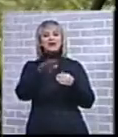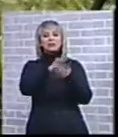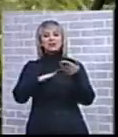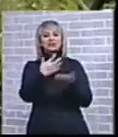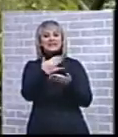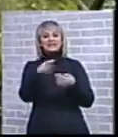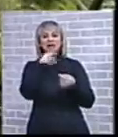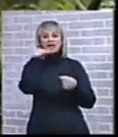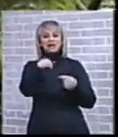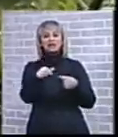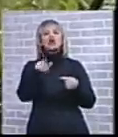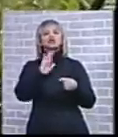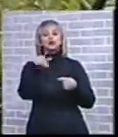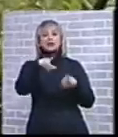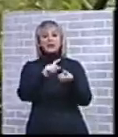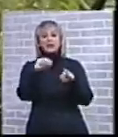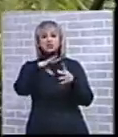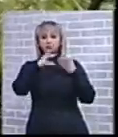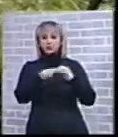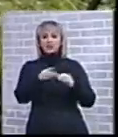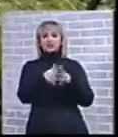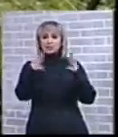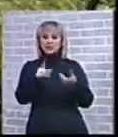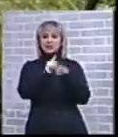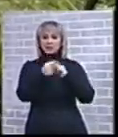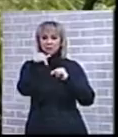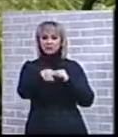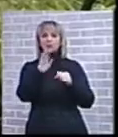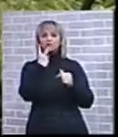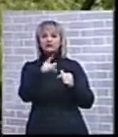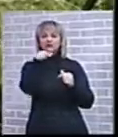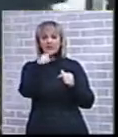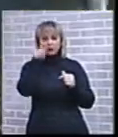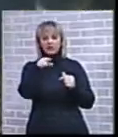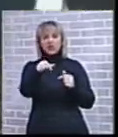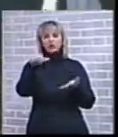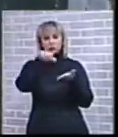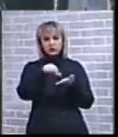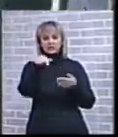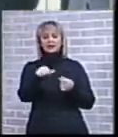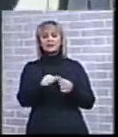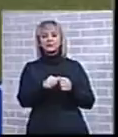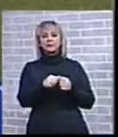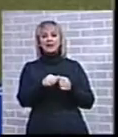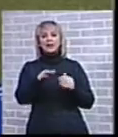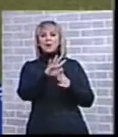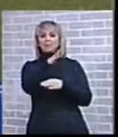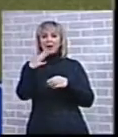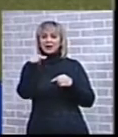уже несколько лет. И скоро результаты глобального преобразования будут видны, уверяют участники.